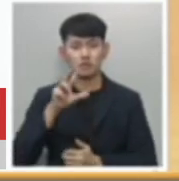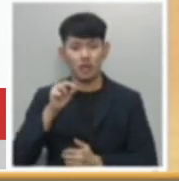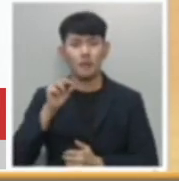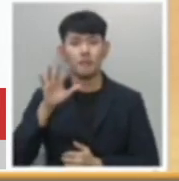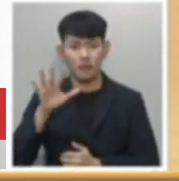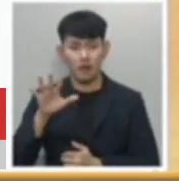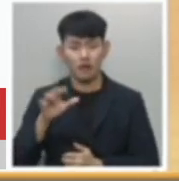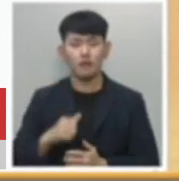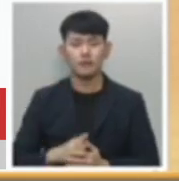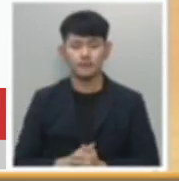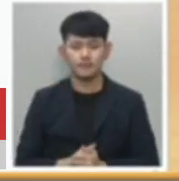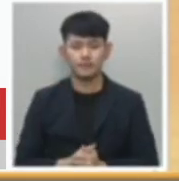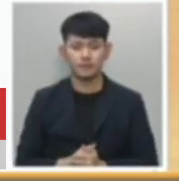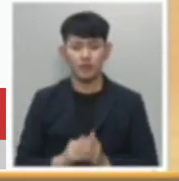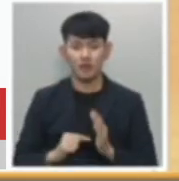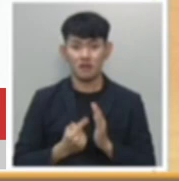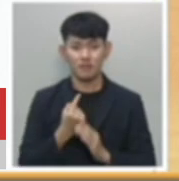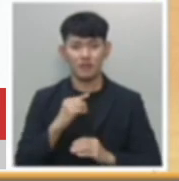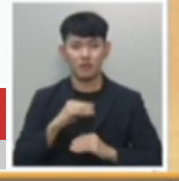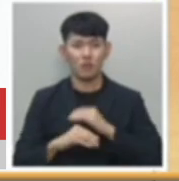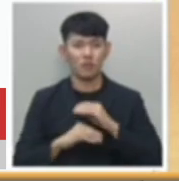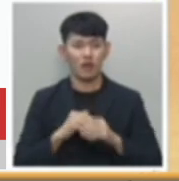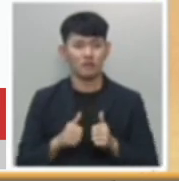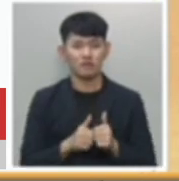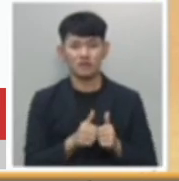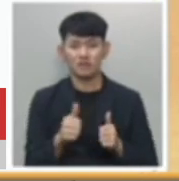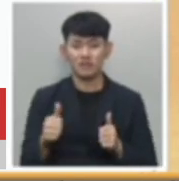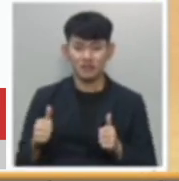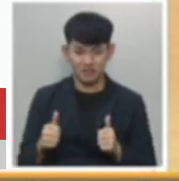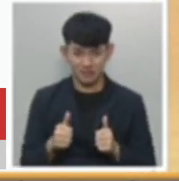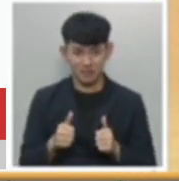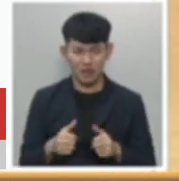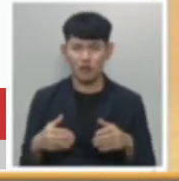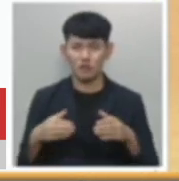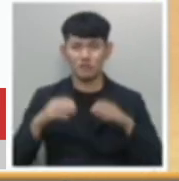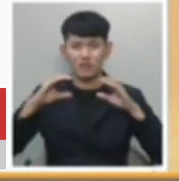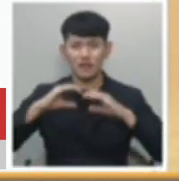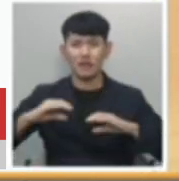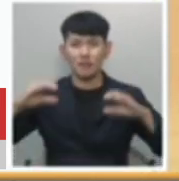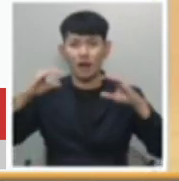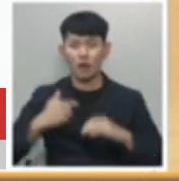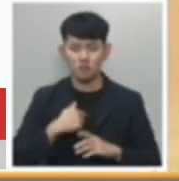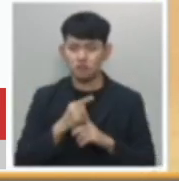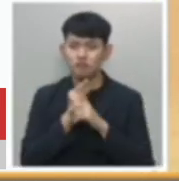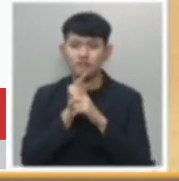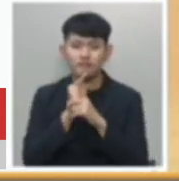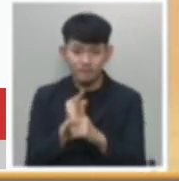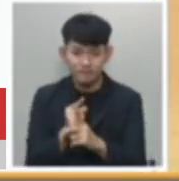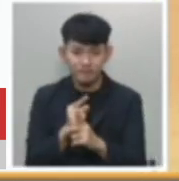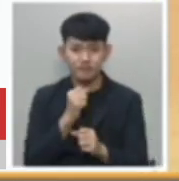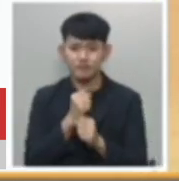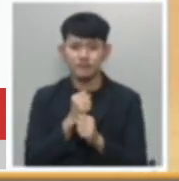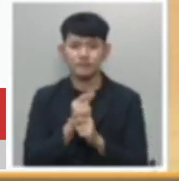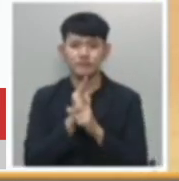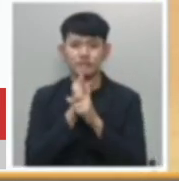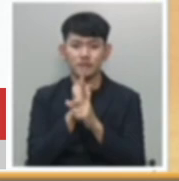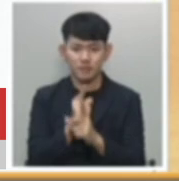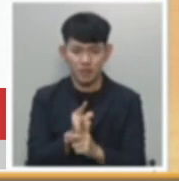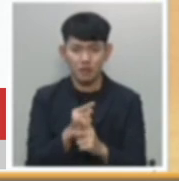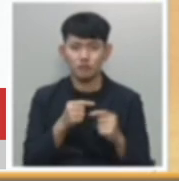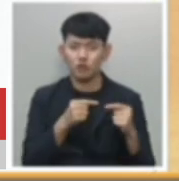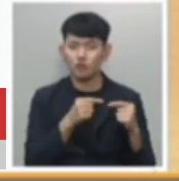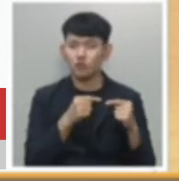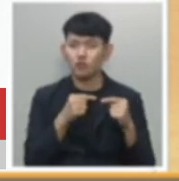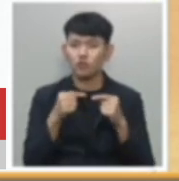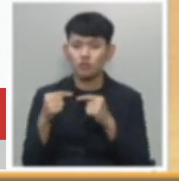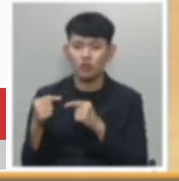2535นะครับถือว่าเป็นโครงการที่ดีทุกรัฐบาลก็นำมาดำเนินการต่อซึ่งสมคว